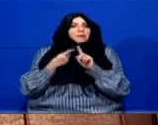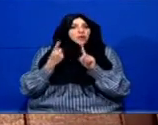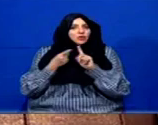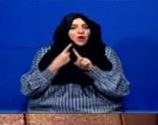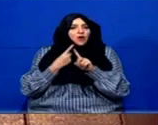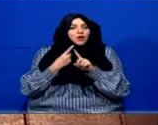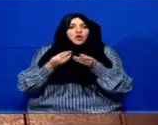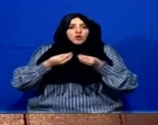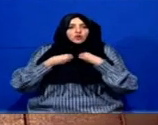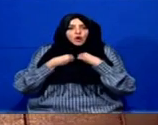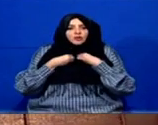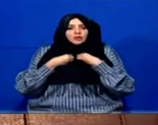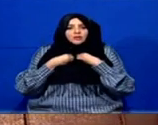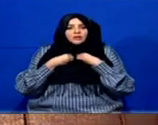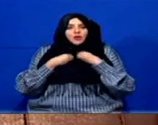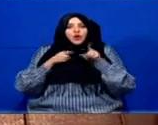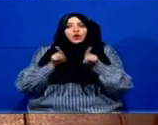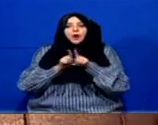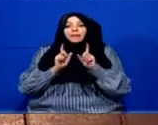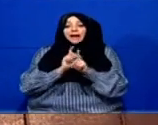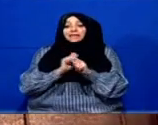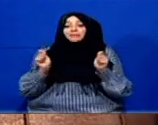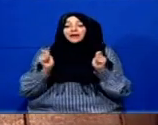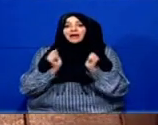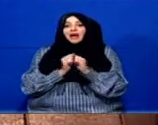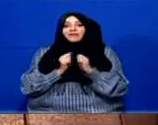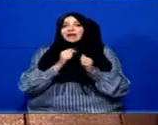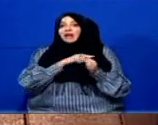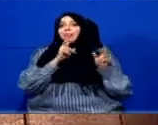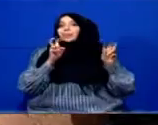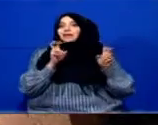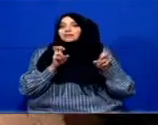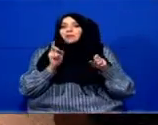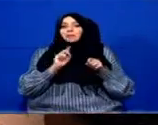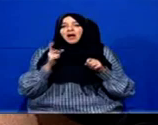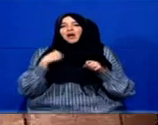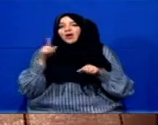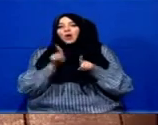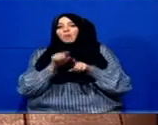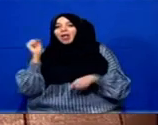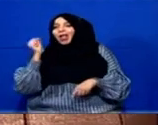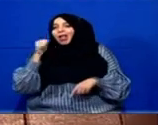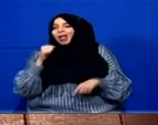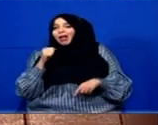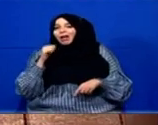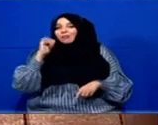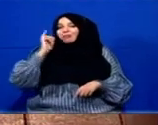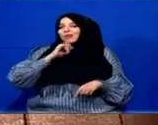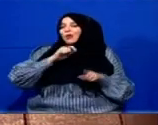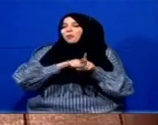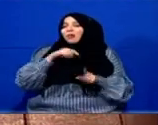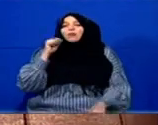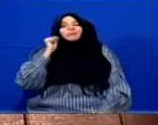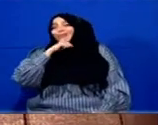تجعلنا نتادب مع النصوص تعلمنا الادب هناك نصف